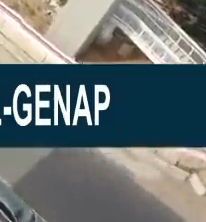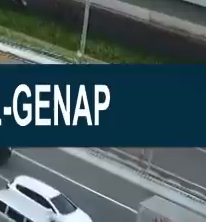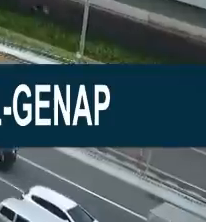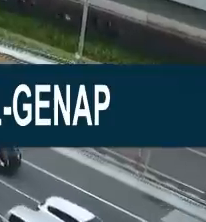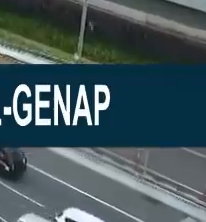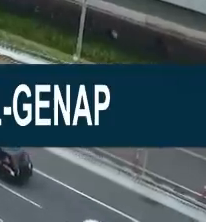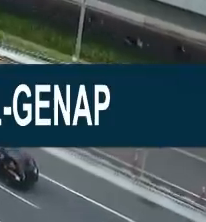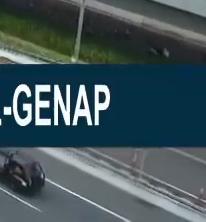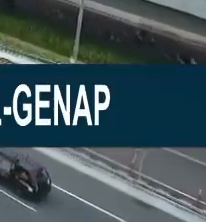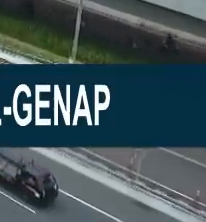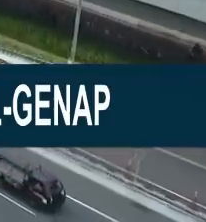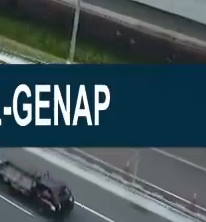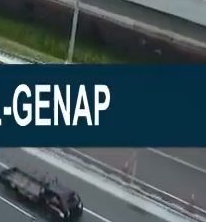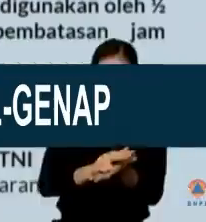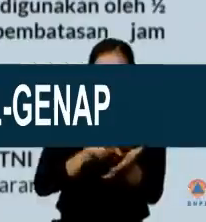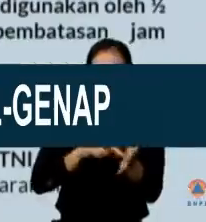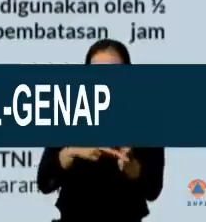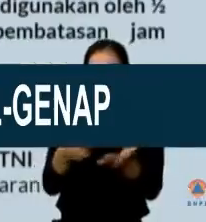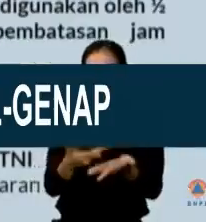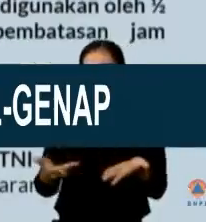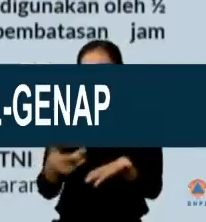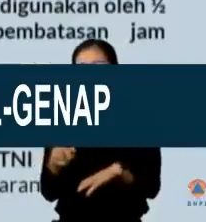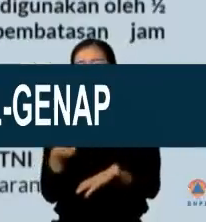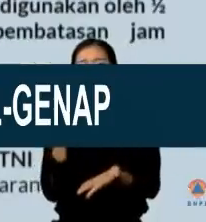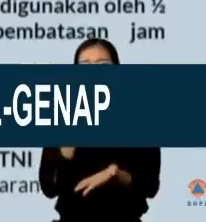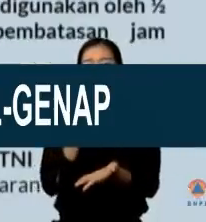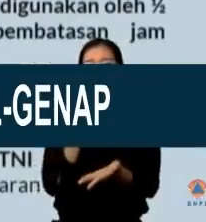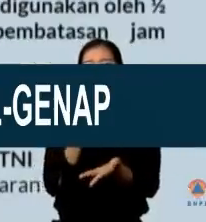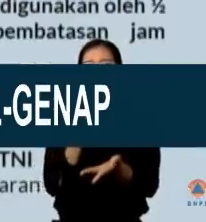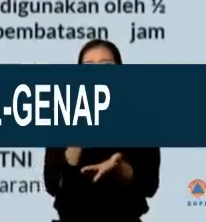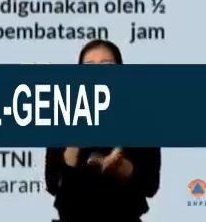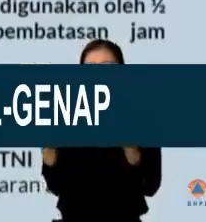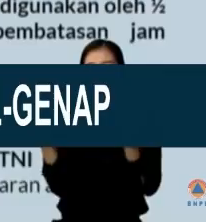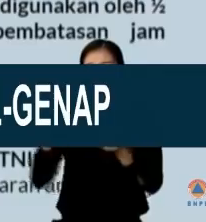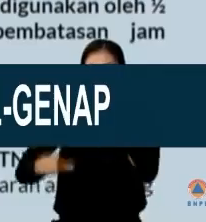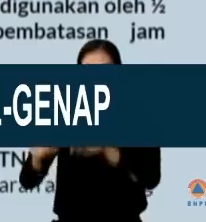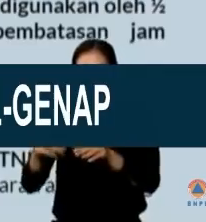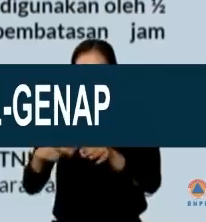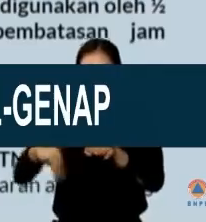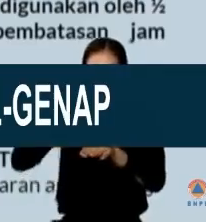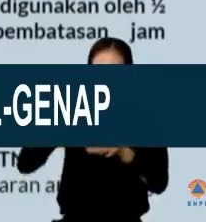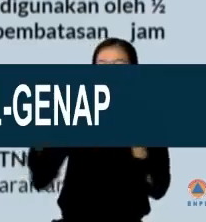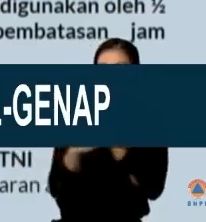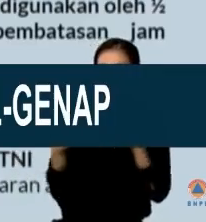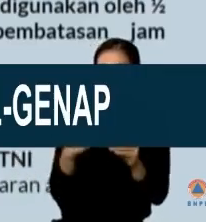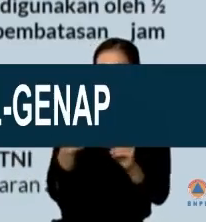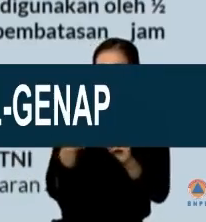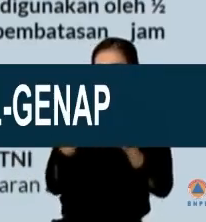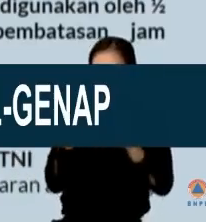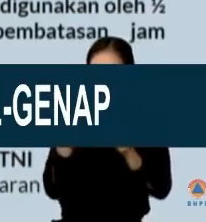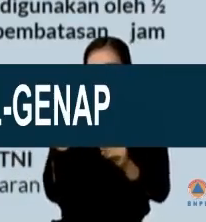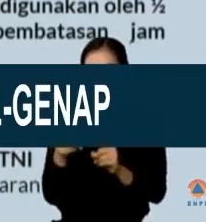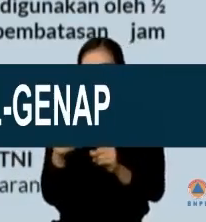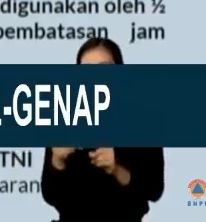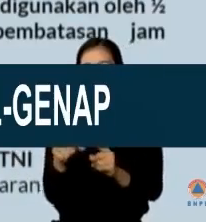dengan adanya ganjil-genap terlihat ada peningkatan transportasi mobilitas penduduk dan